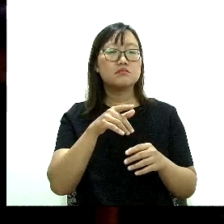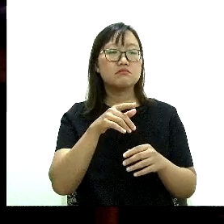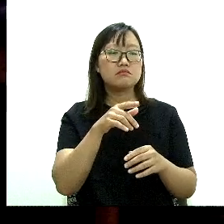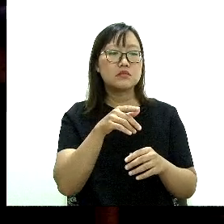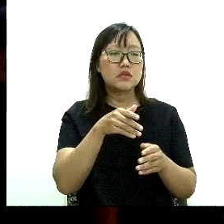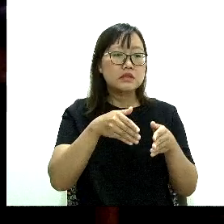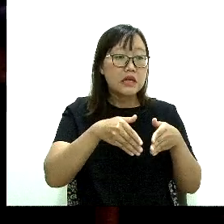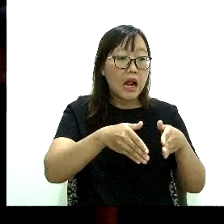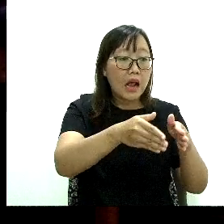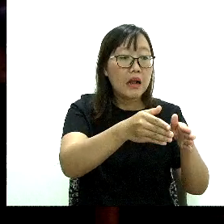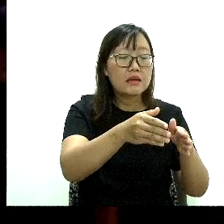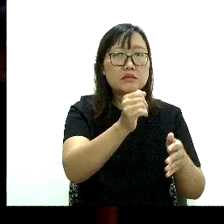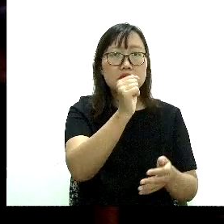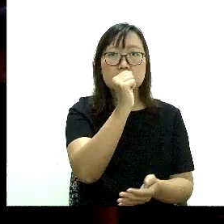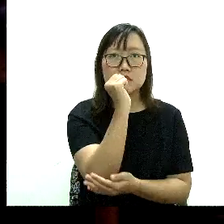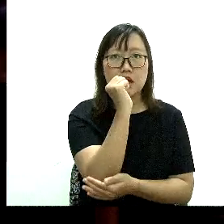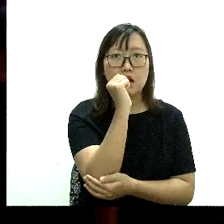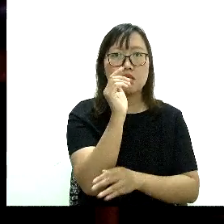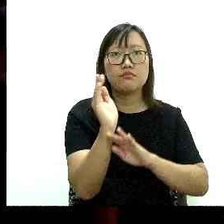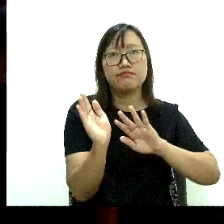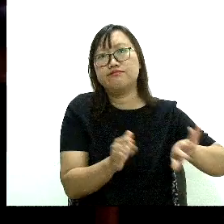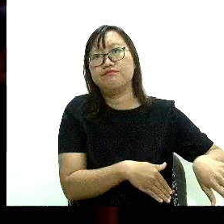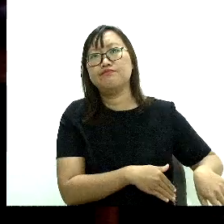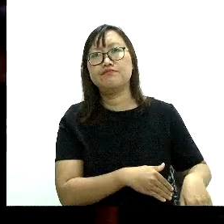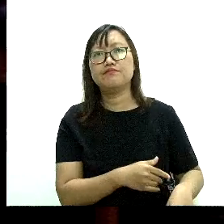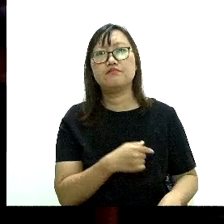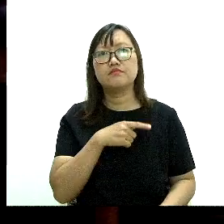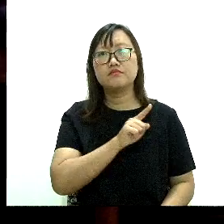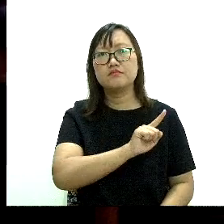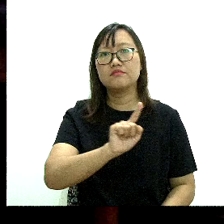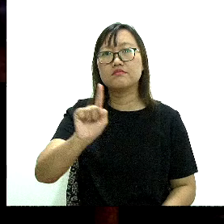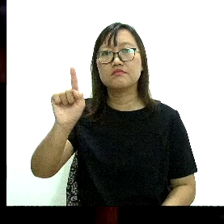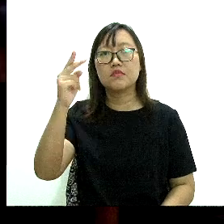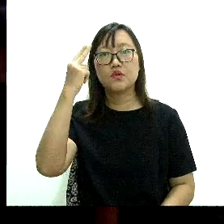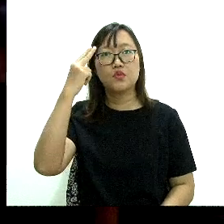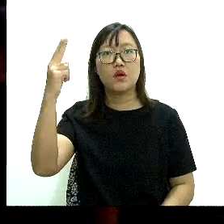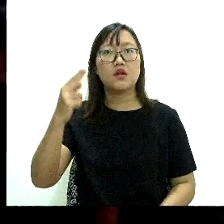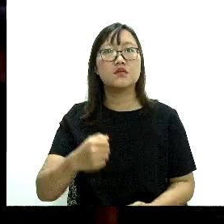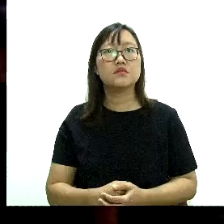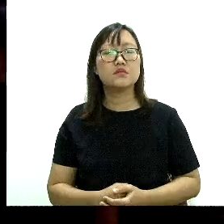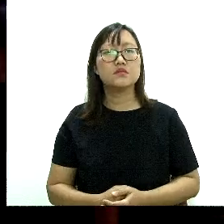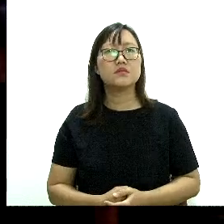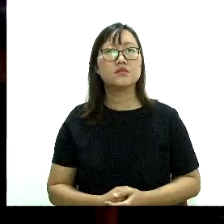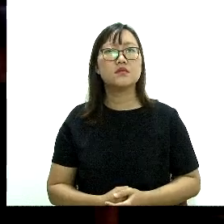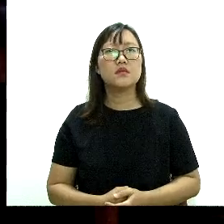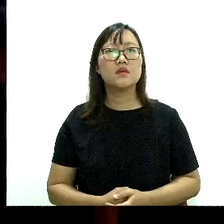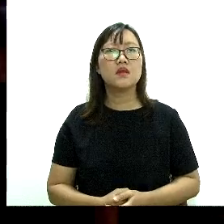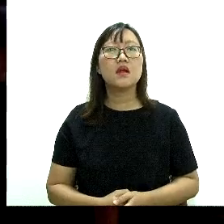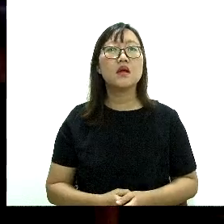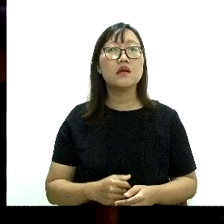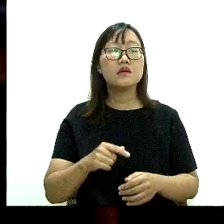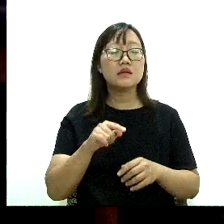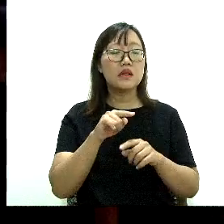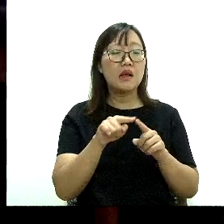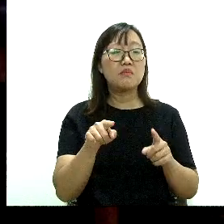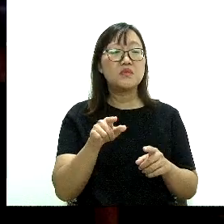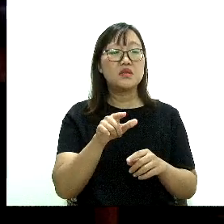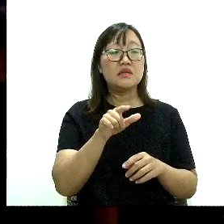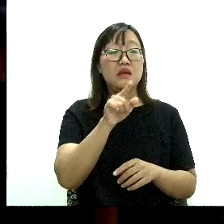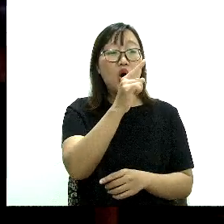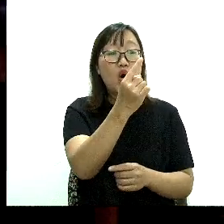menjadi tempat yang aman dan nyaman bagi setiap orang. Namun tidak semua orang mempunyai tanggapan yang